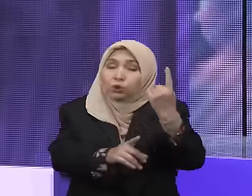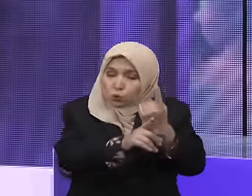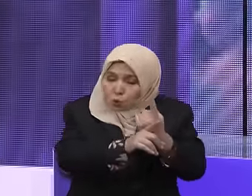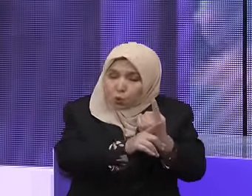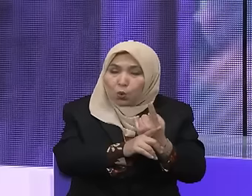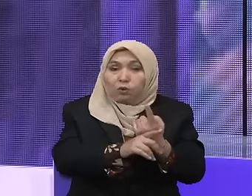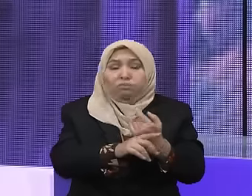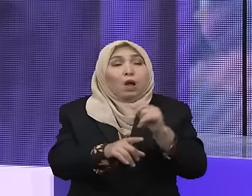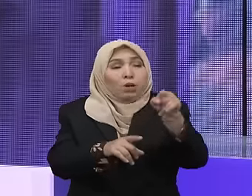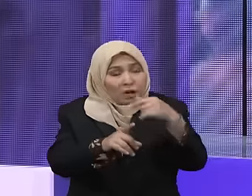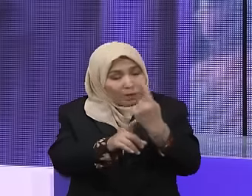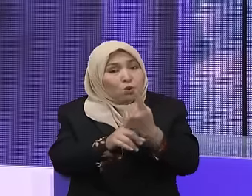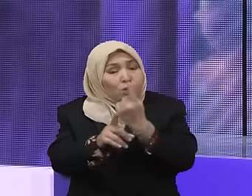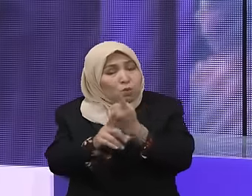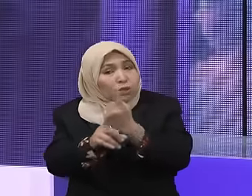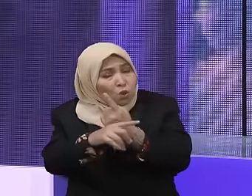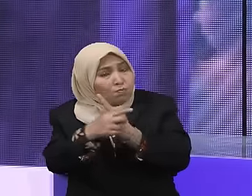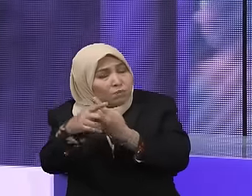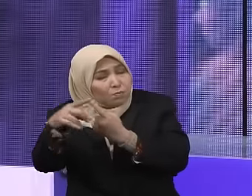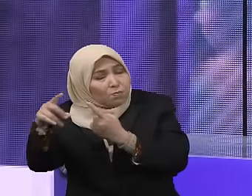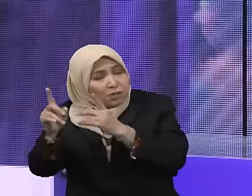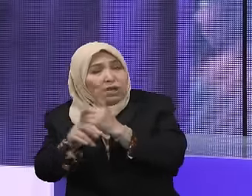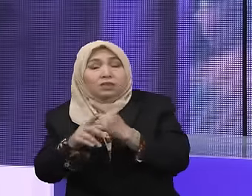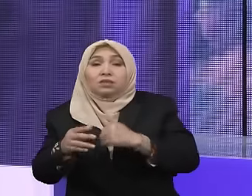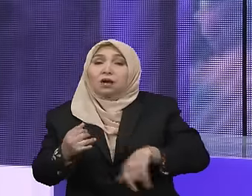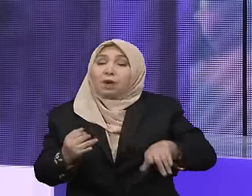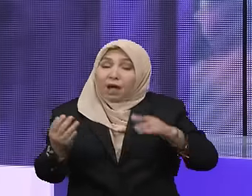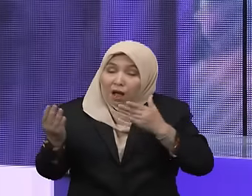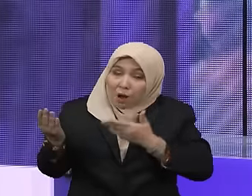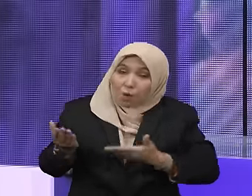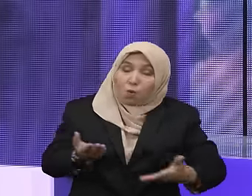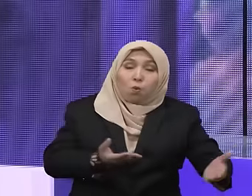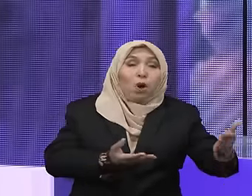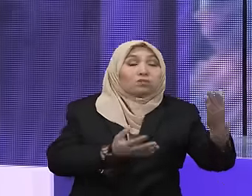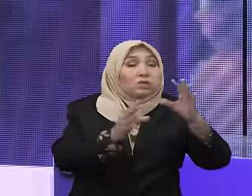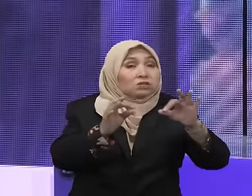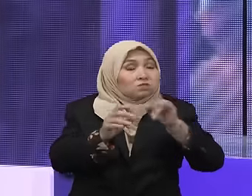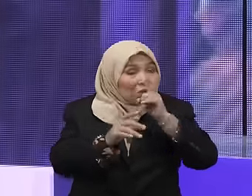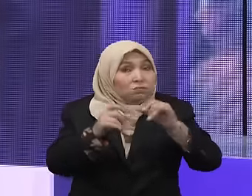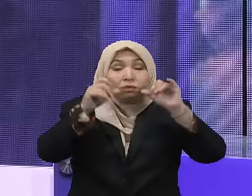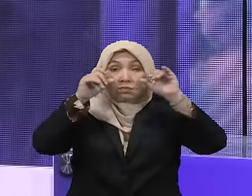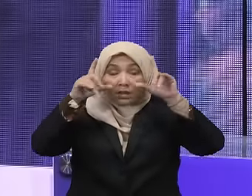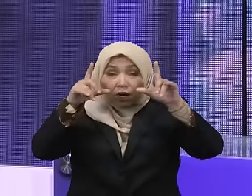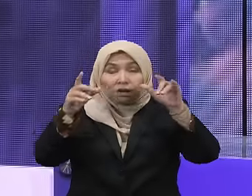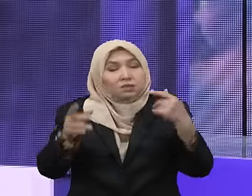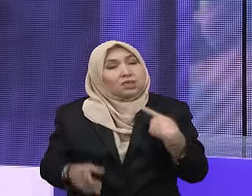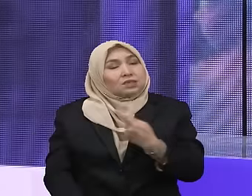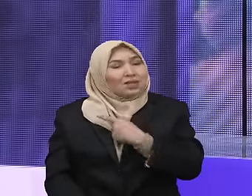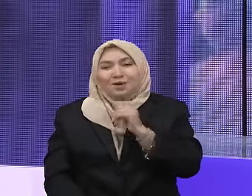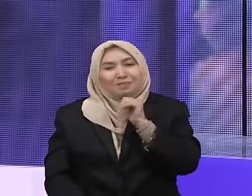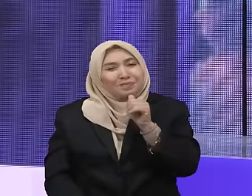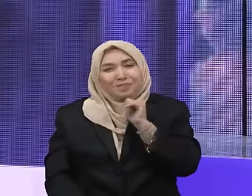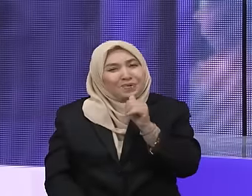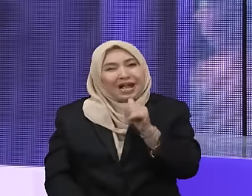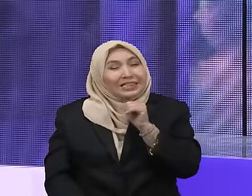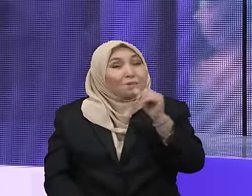kan? Awak betul, tapi akhirnya kita membawa poin yang sebenarnya agar mereka sedar bahawa kita bukannya